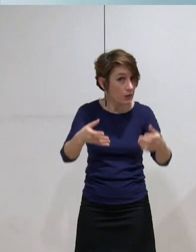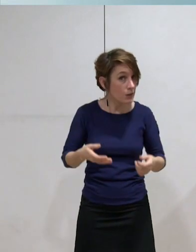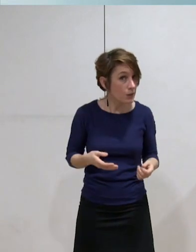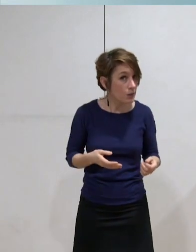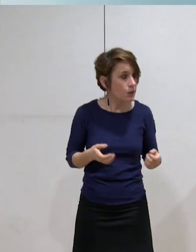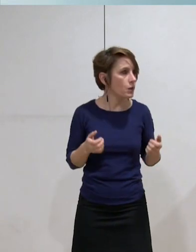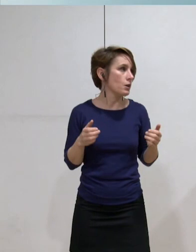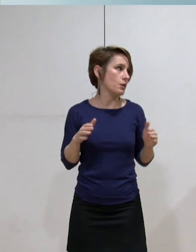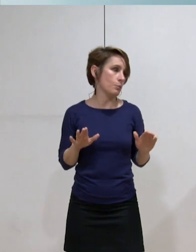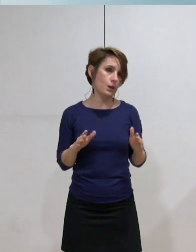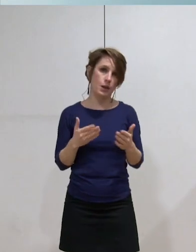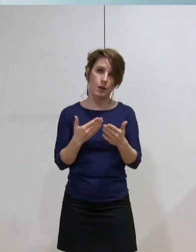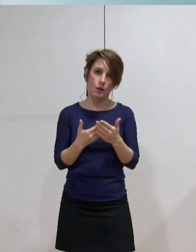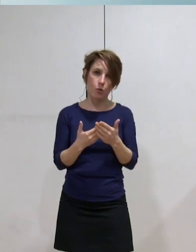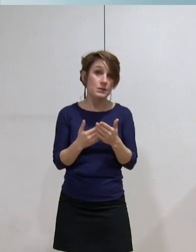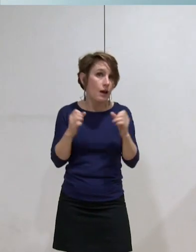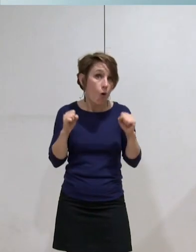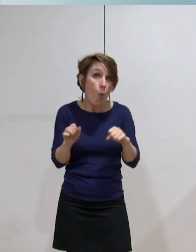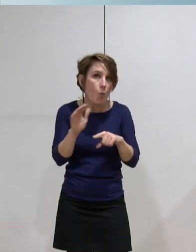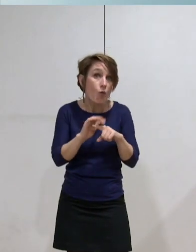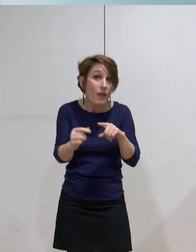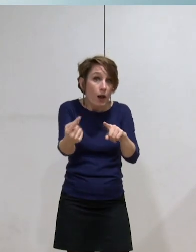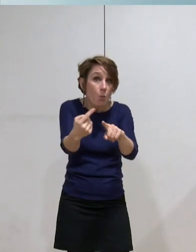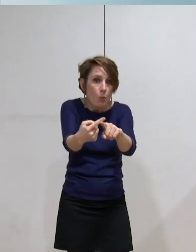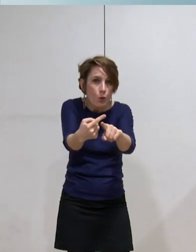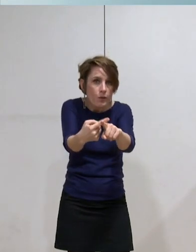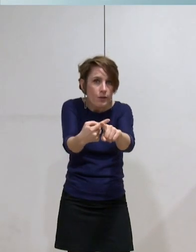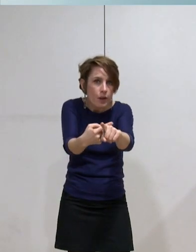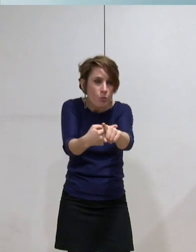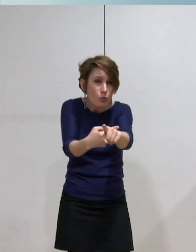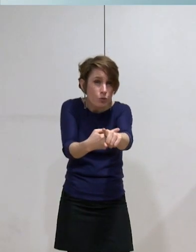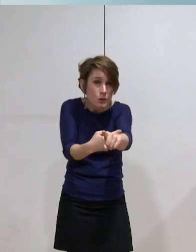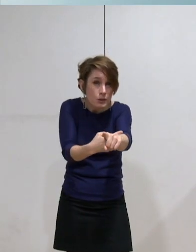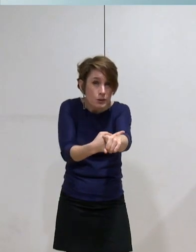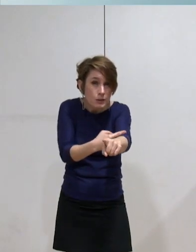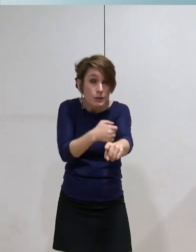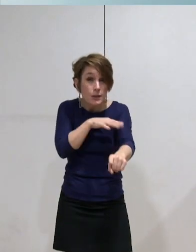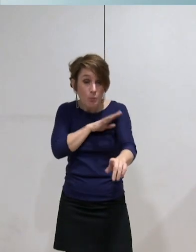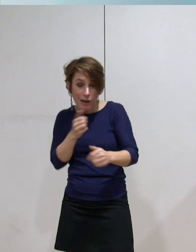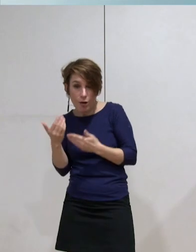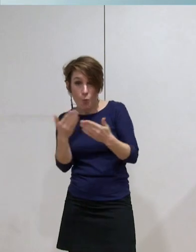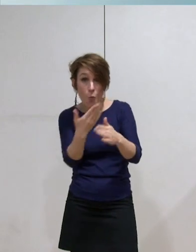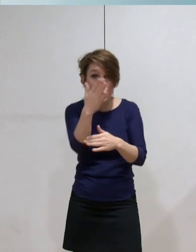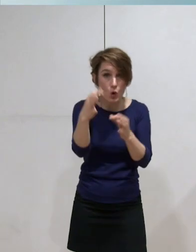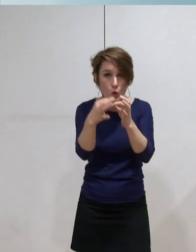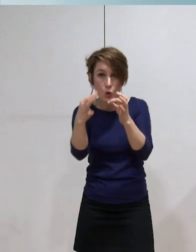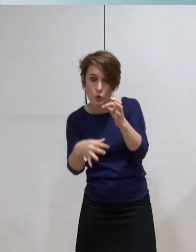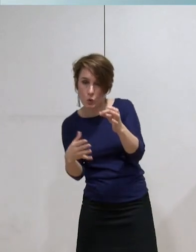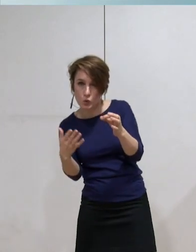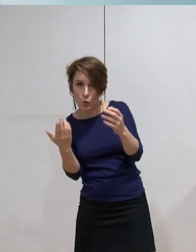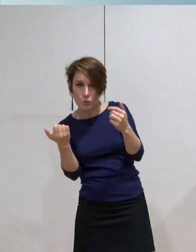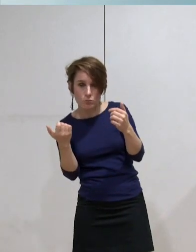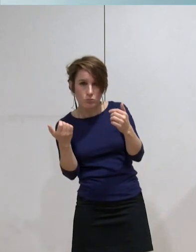il ne peut se faire qu'au fur et à mesure de la mise en place de solution alternative